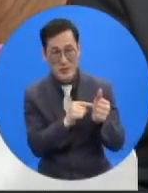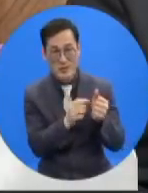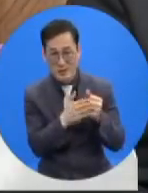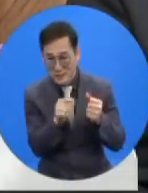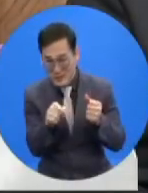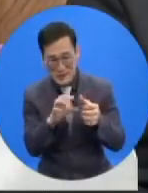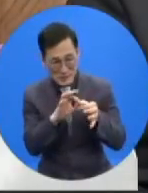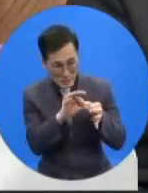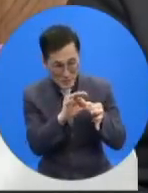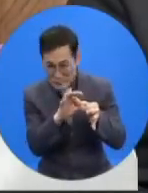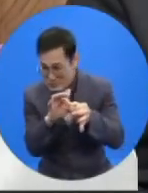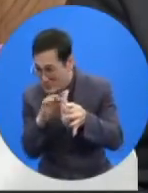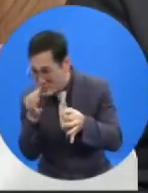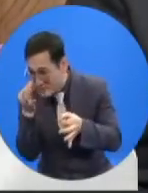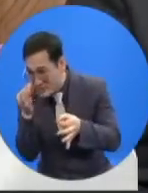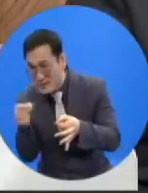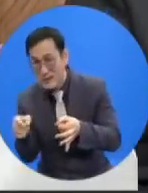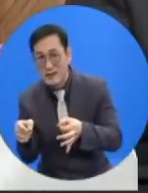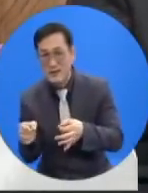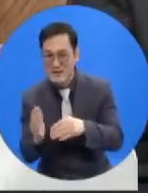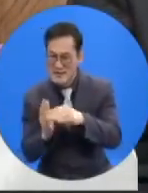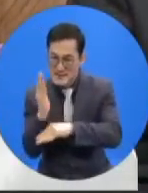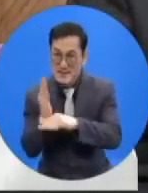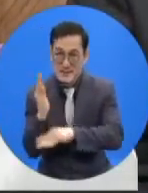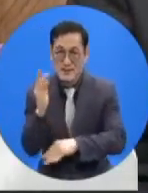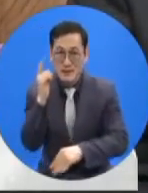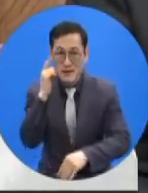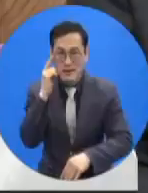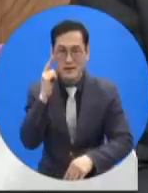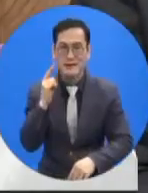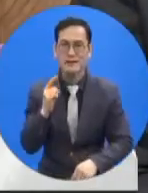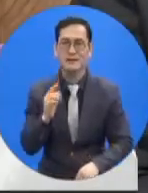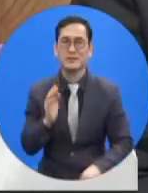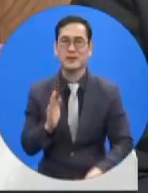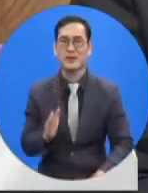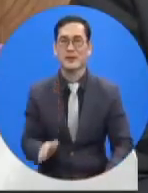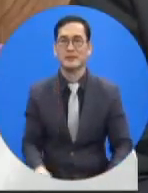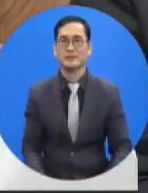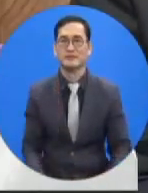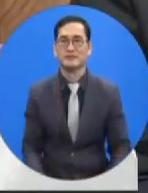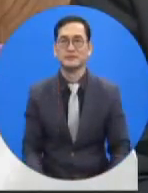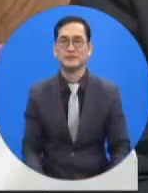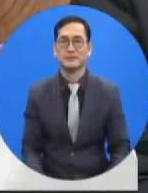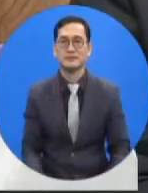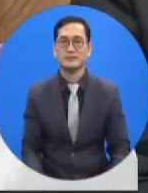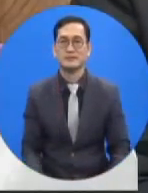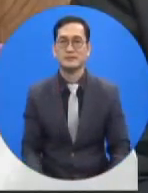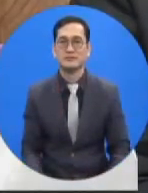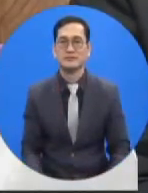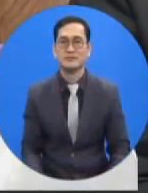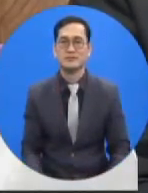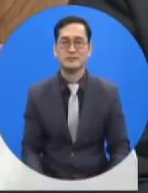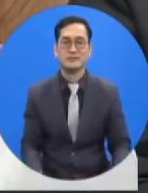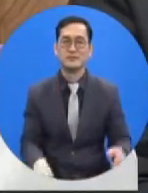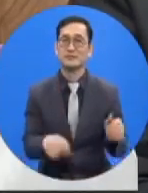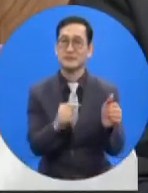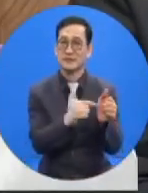교수는 좀 한 학기 강의하고 이번 총선에 나왔으면 그런 생각을 가졌어요. 아, 그래요? 근데 바로 법무부 장관